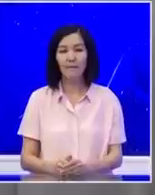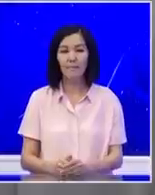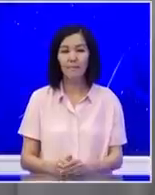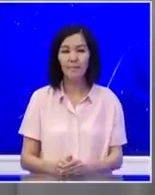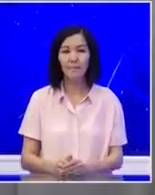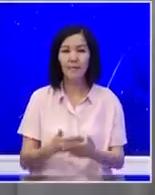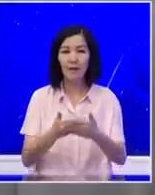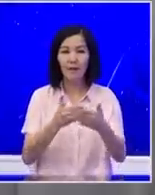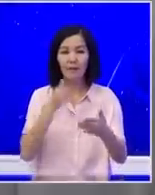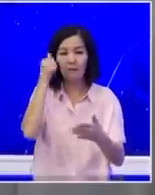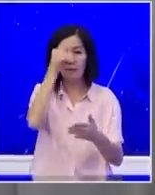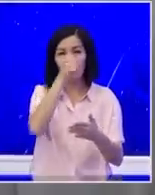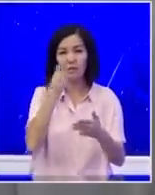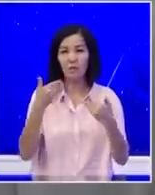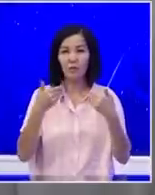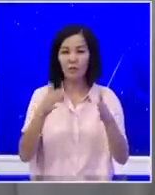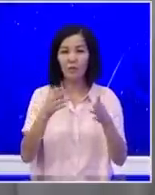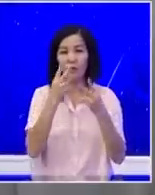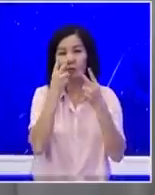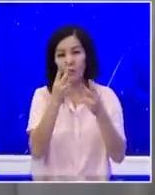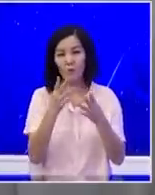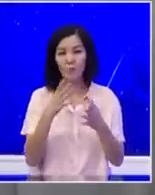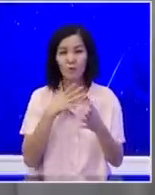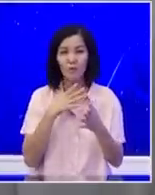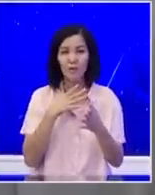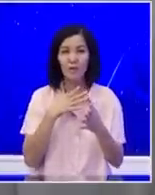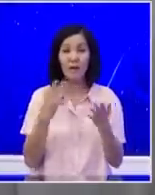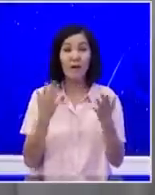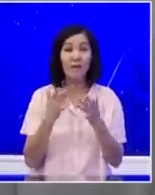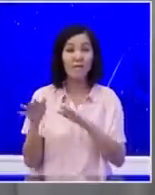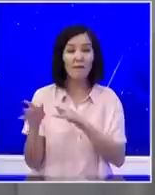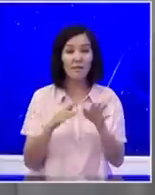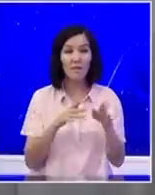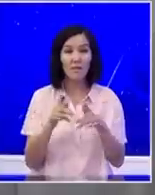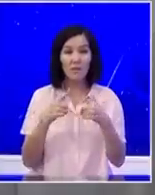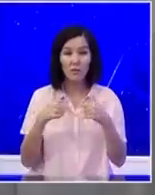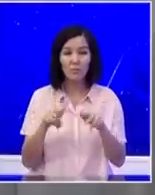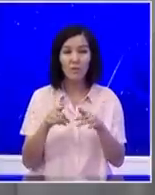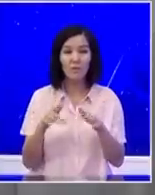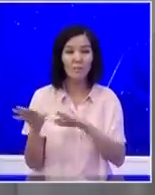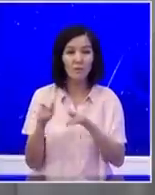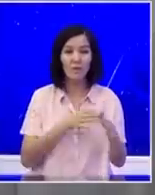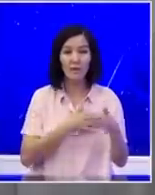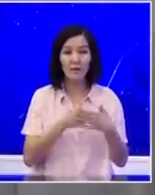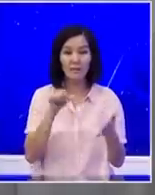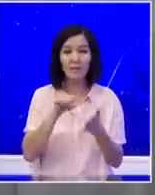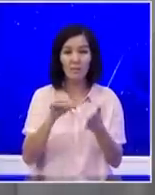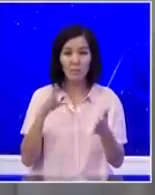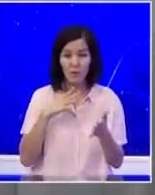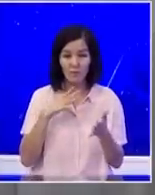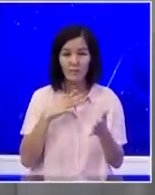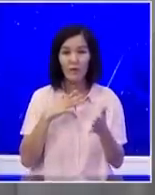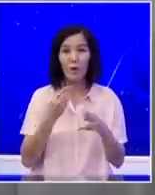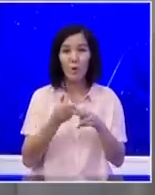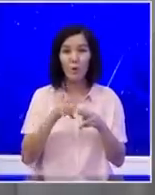Осыдан алдыңғы жылы тілектерді қарап, көріп жүрдік, қандай шаралар ұйымдастырып, өзімізде сол шараларға қатысқан болатынбыз, бірақ